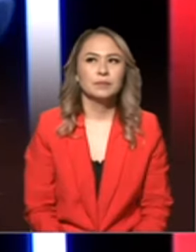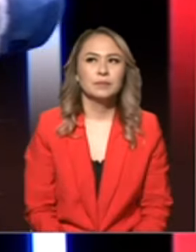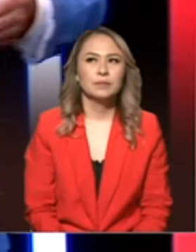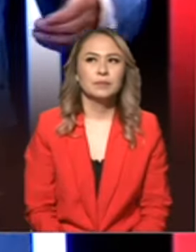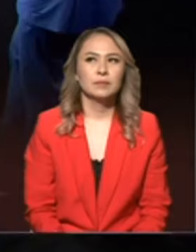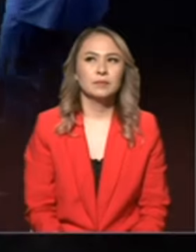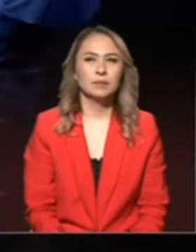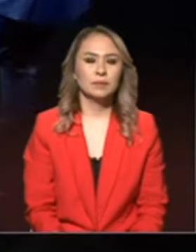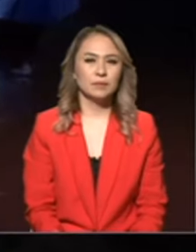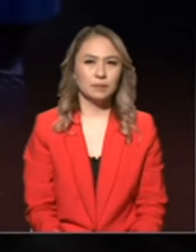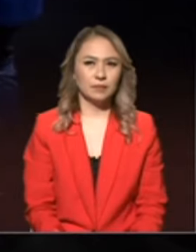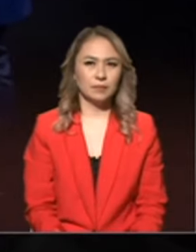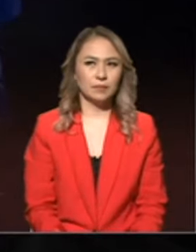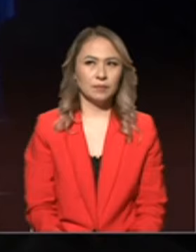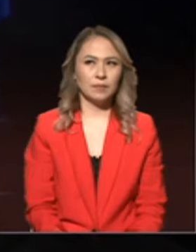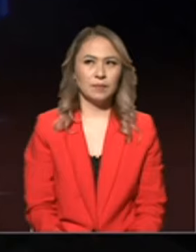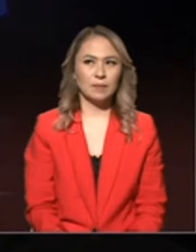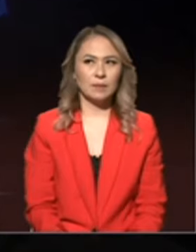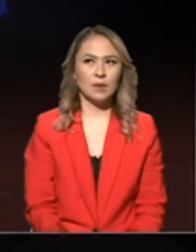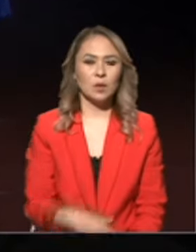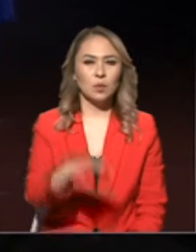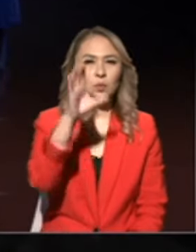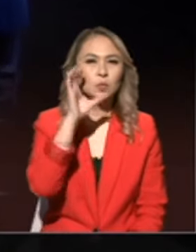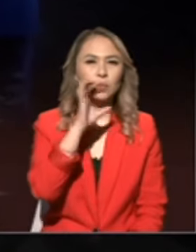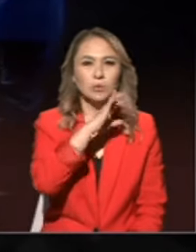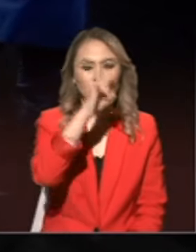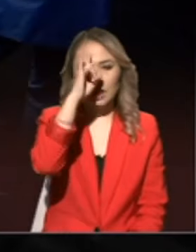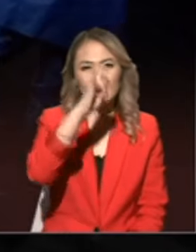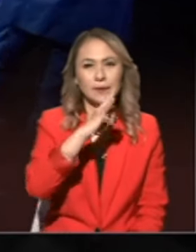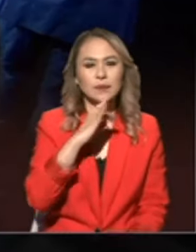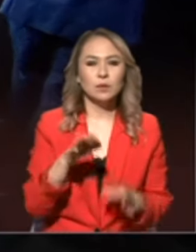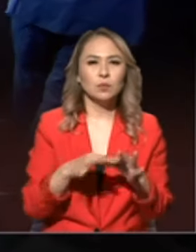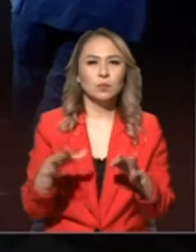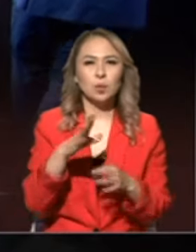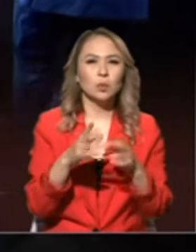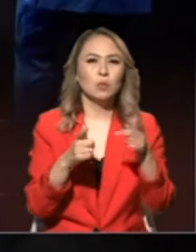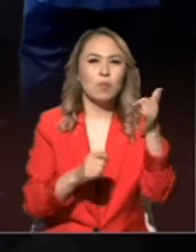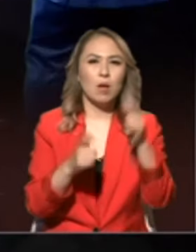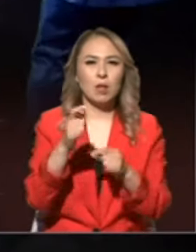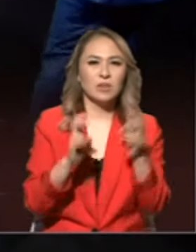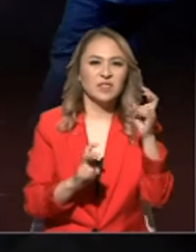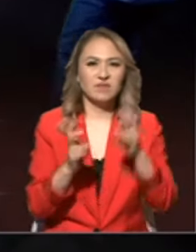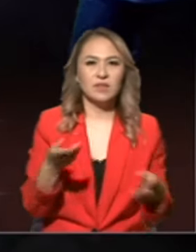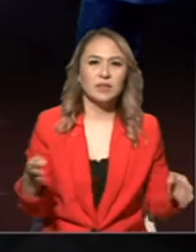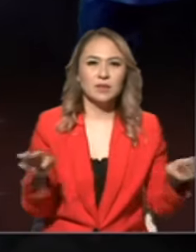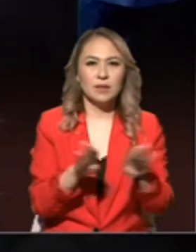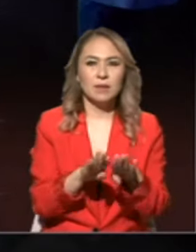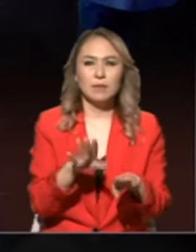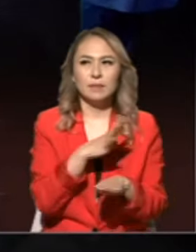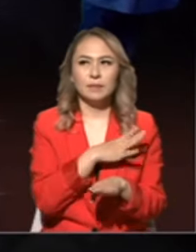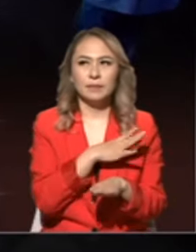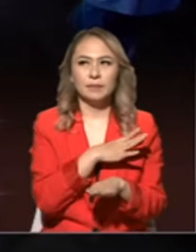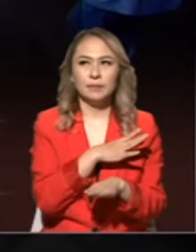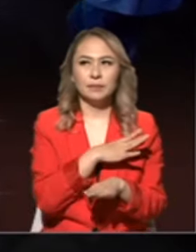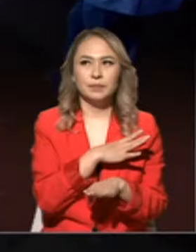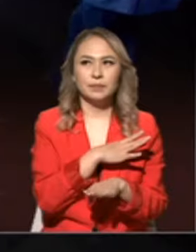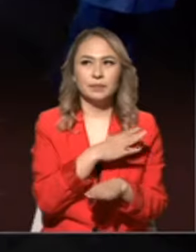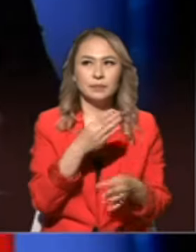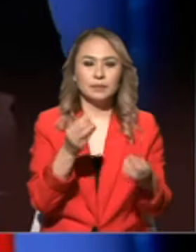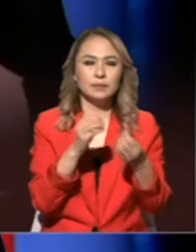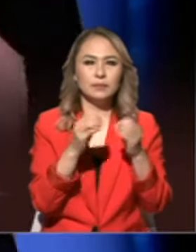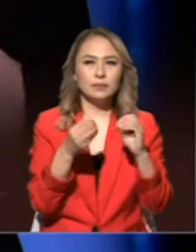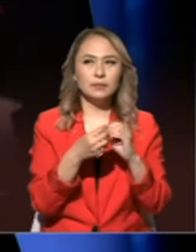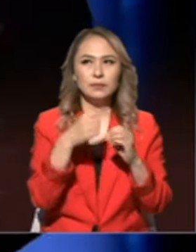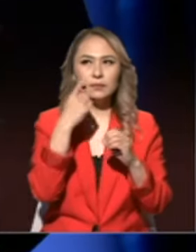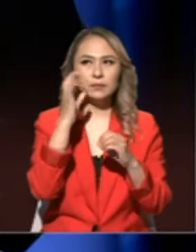мәселеде ескерілетін мәселе, негізі солтүстік Қазақстан облысындағы қанша сүт зауыттарының біраз жабылып қалды ғой, 2000. Жалпы мәселе бұл жерде жаңағы